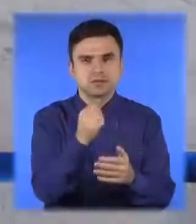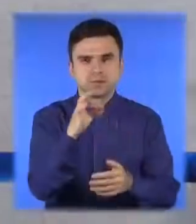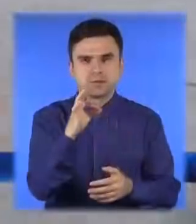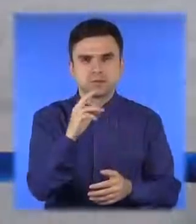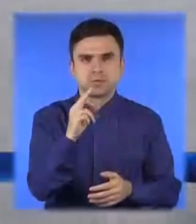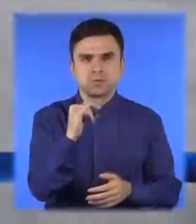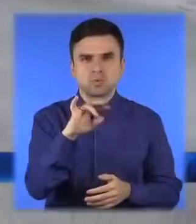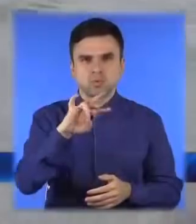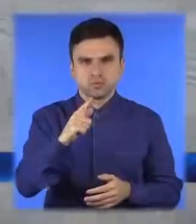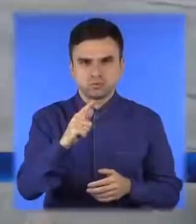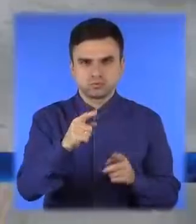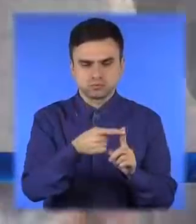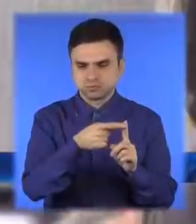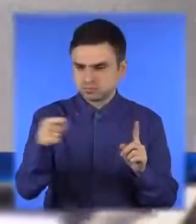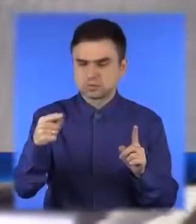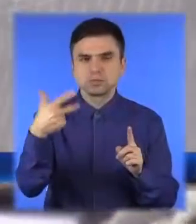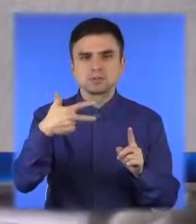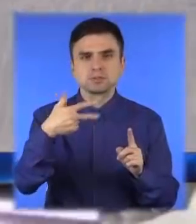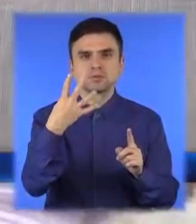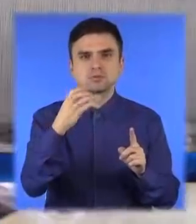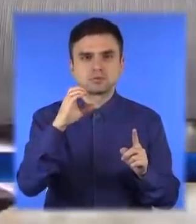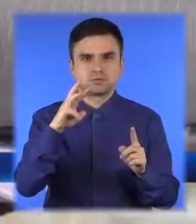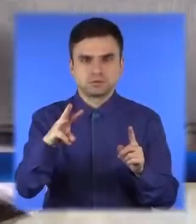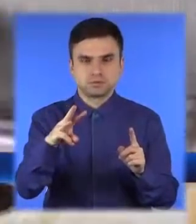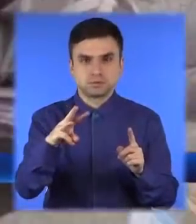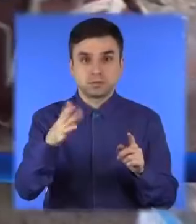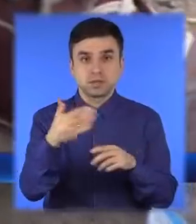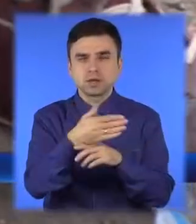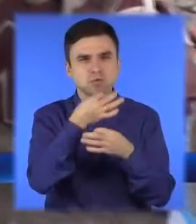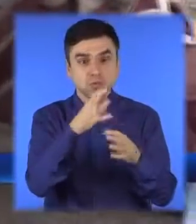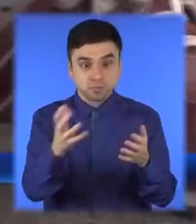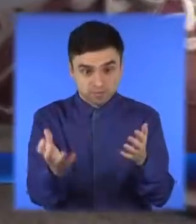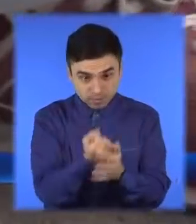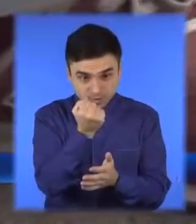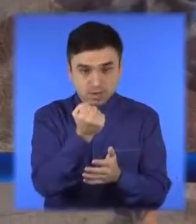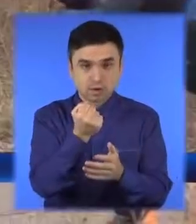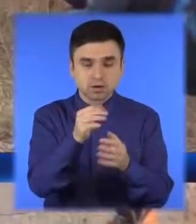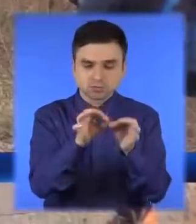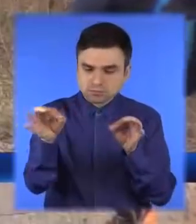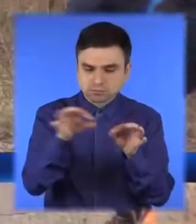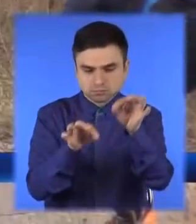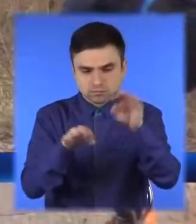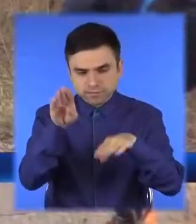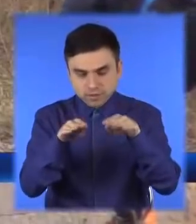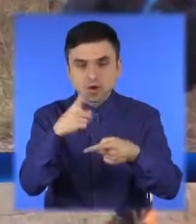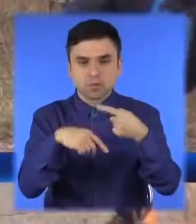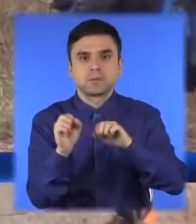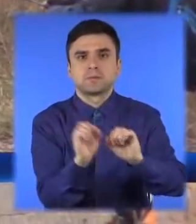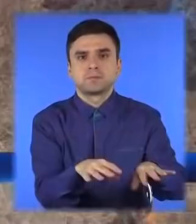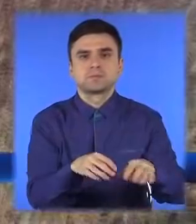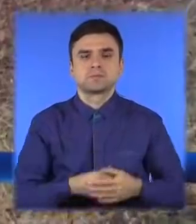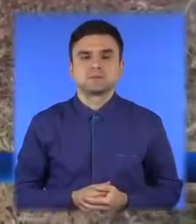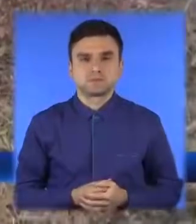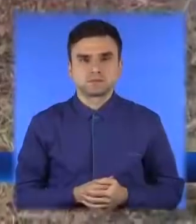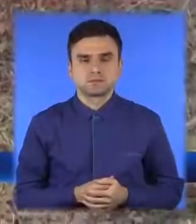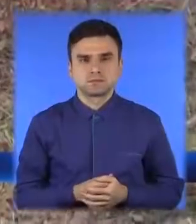окунь довжиною в 34 сантиметри. Весь улов після вимірювання одразу відпускали назад до водойми. За словами організаторів та суддів